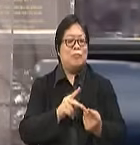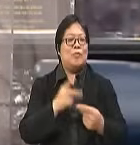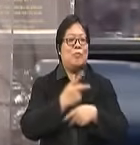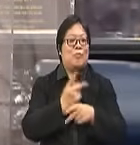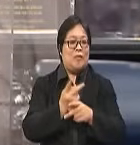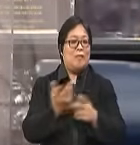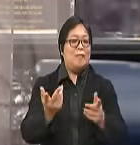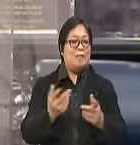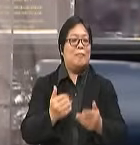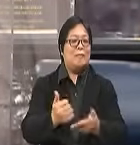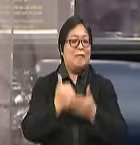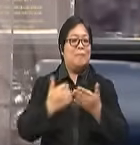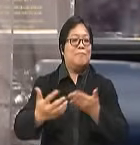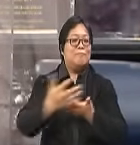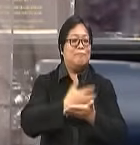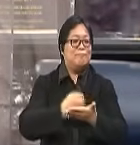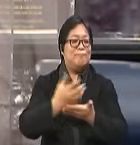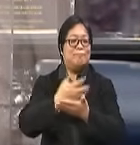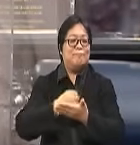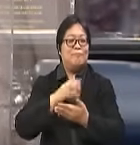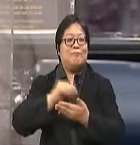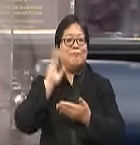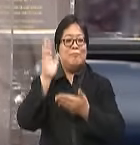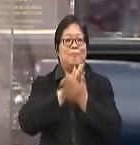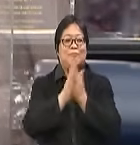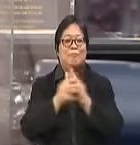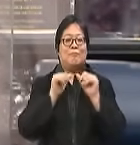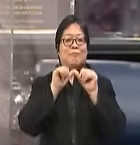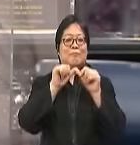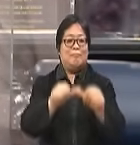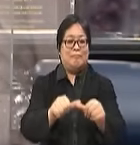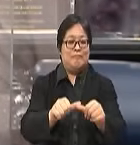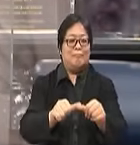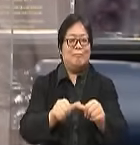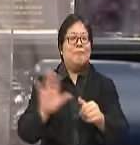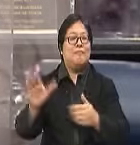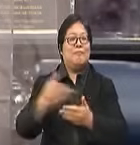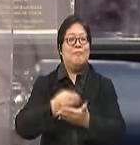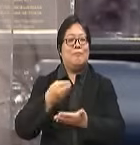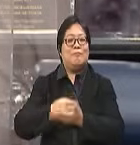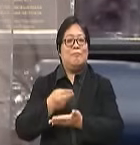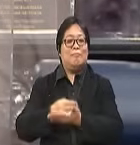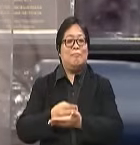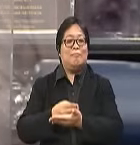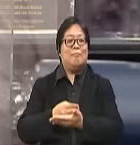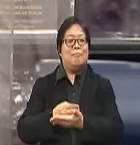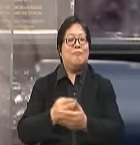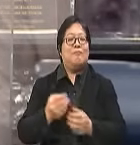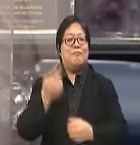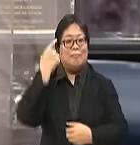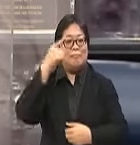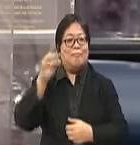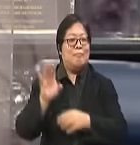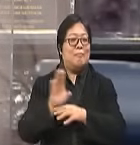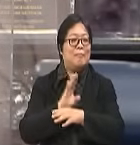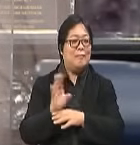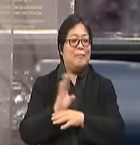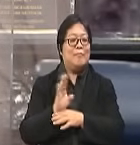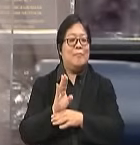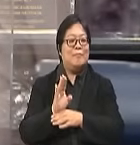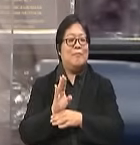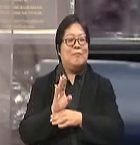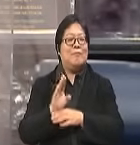produktifnya akan mendatangkan hasil dan mereka juga menjadi stereo dalam pendapatan mereka untuk bisnis